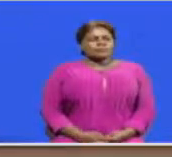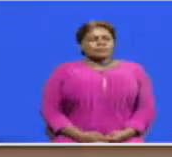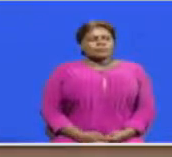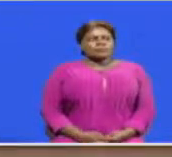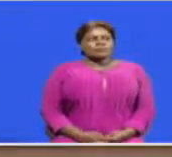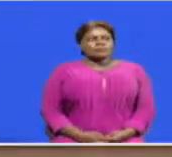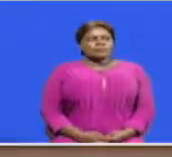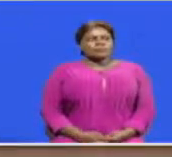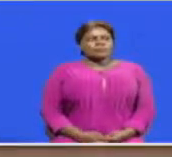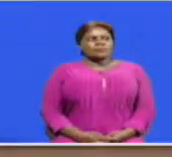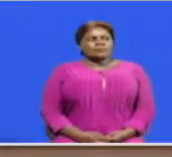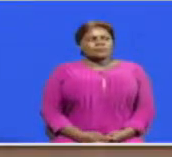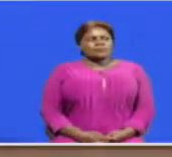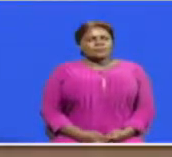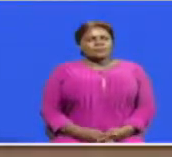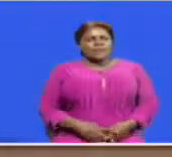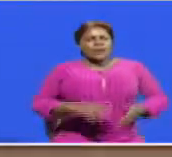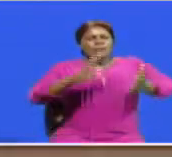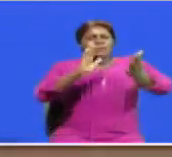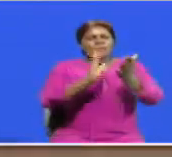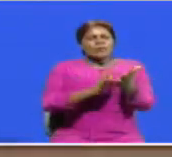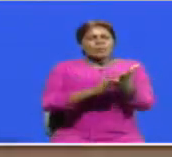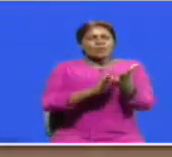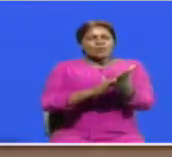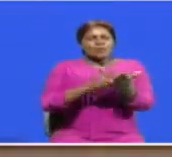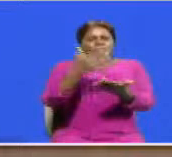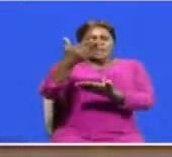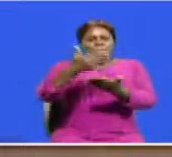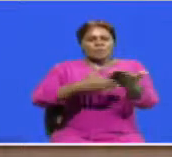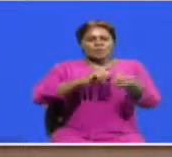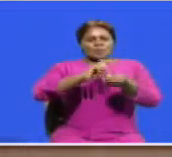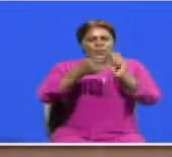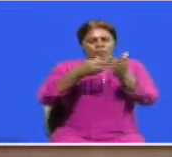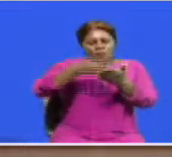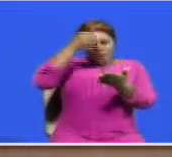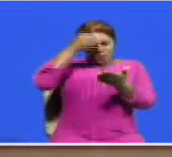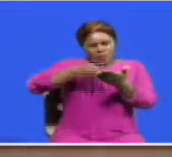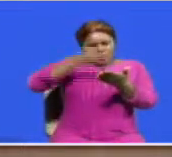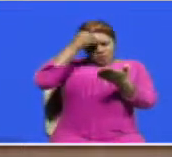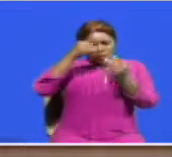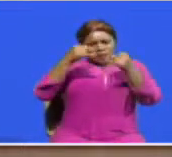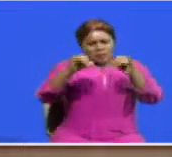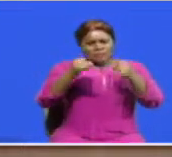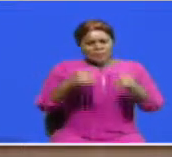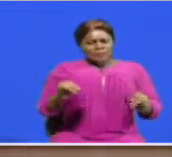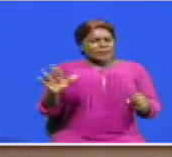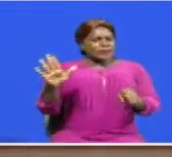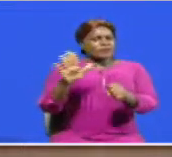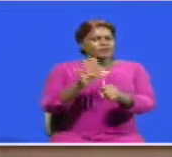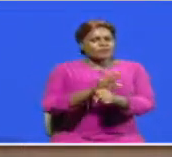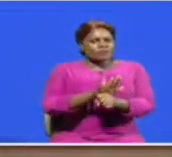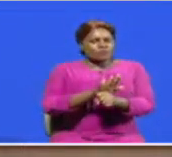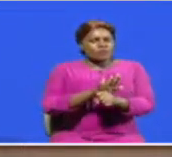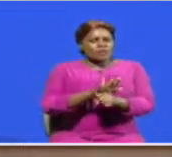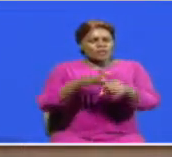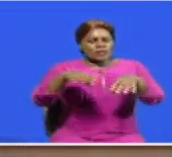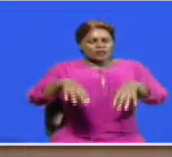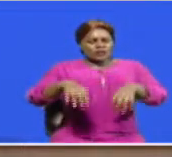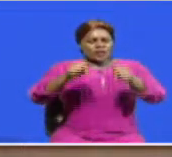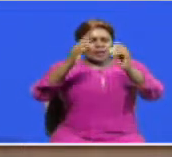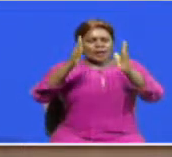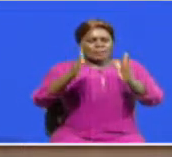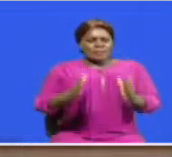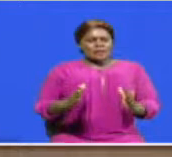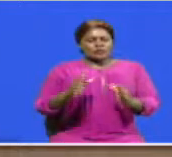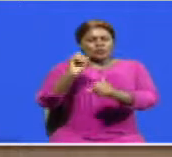Na shule za binafsi zinataka mapendekezo kwenye ripoti ya mageuzi ya elimu yatekelezwe kikamilifu. Mwenyekiti wa chama